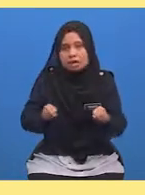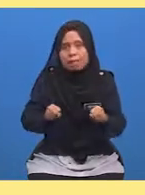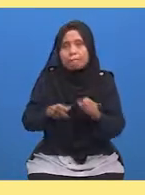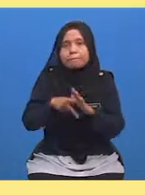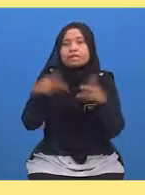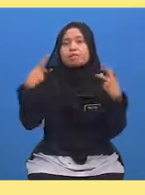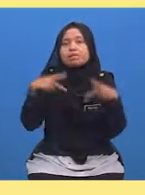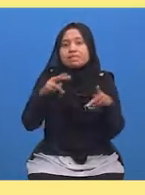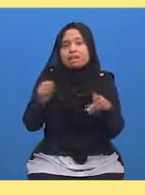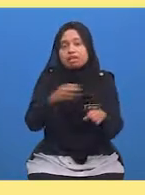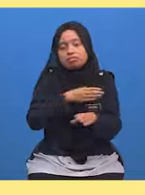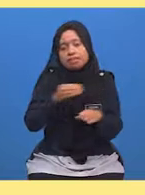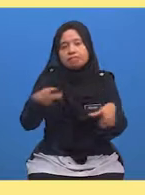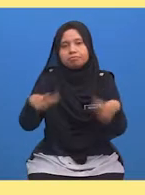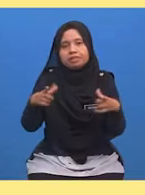dan sebagainya.